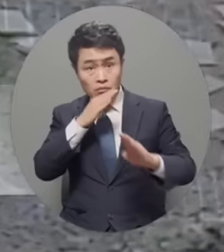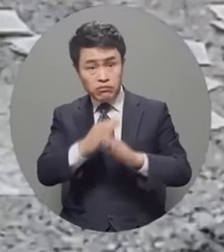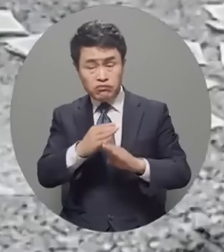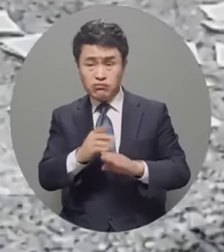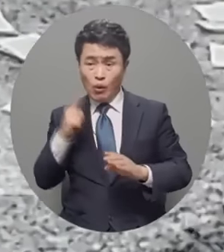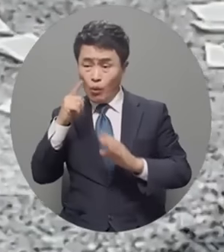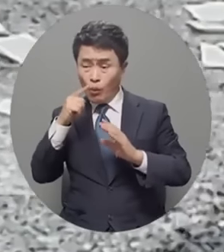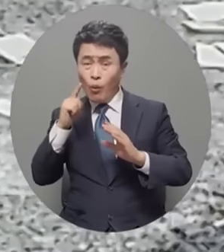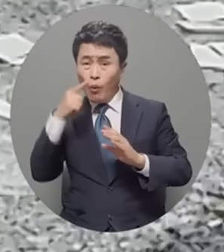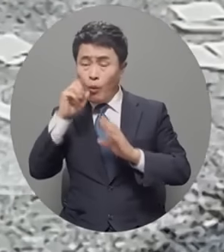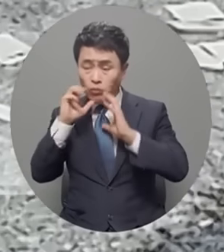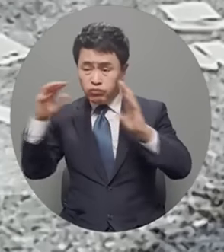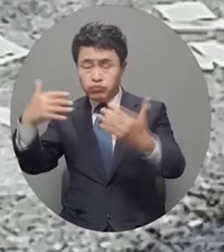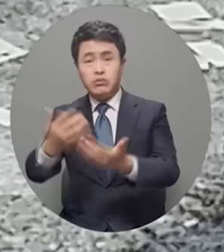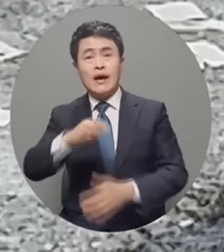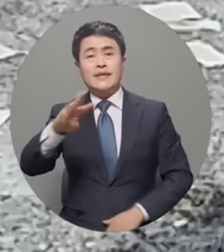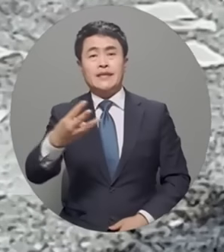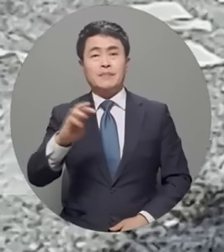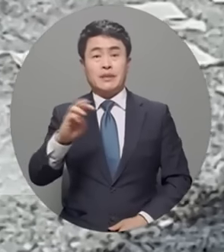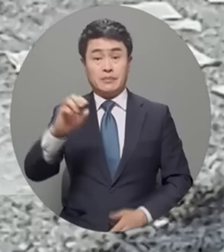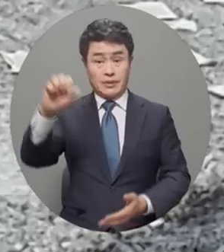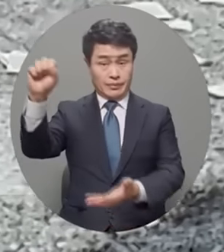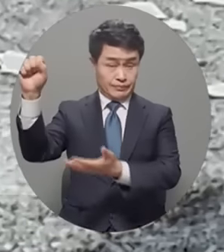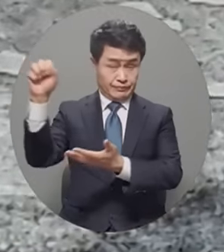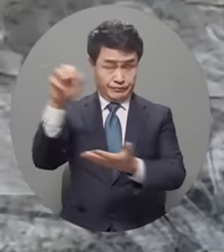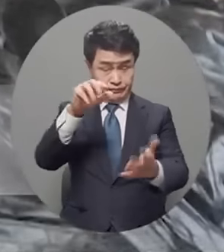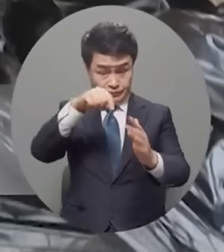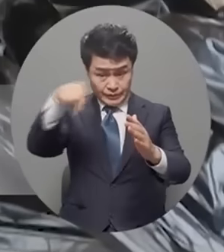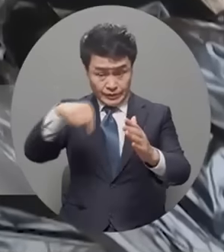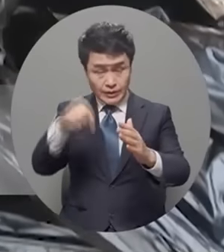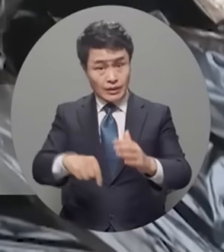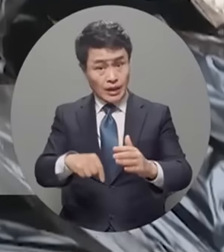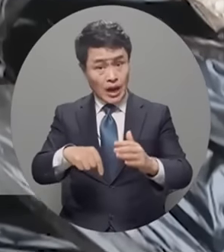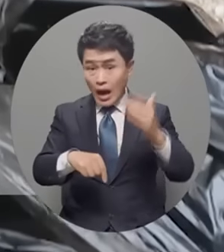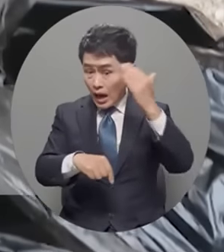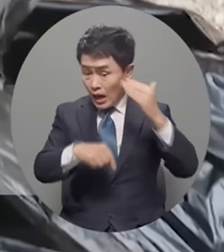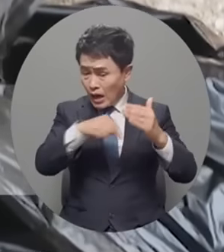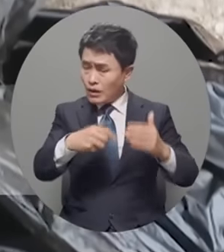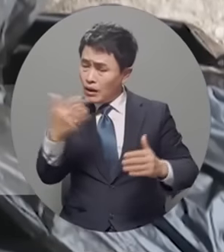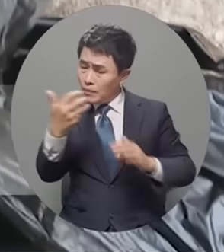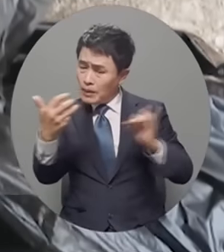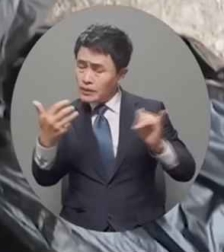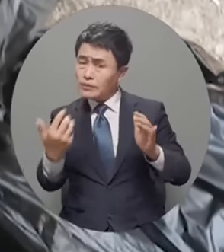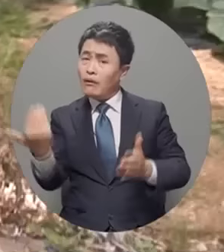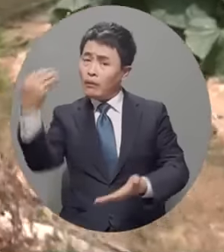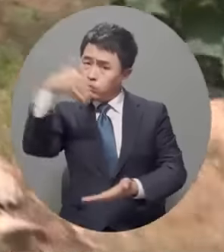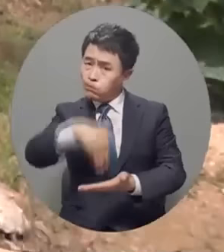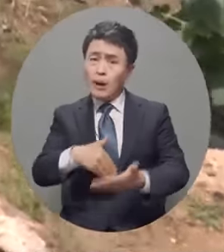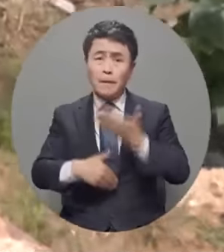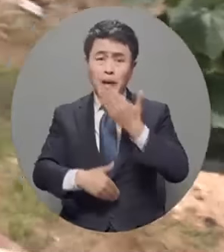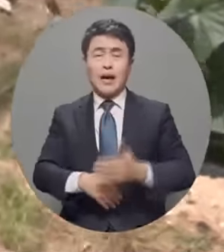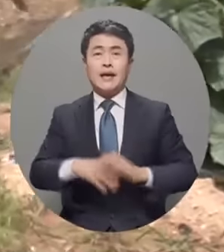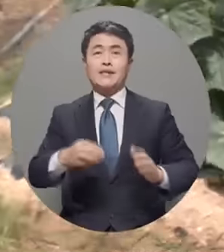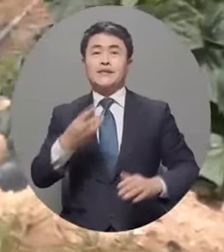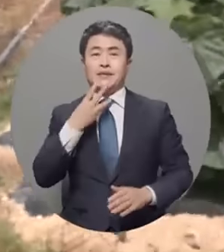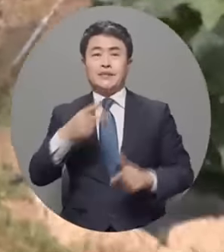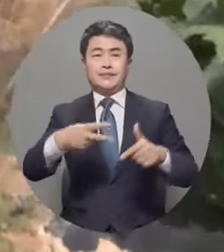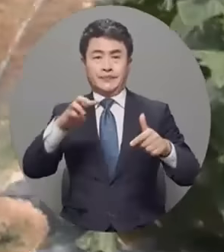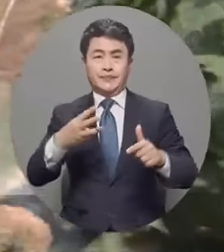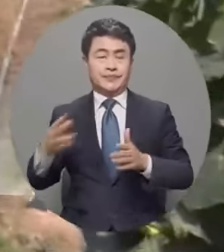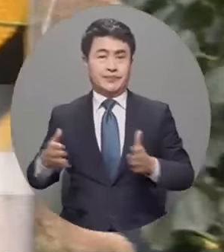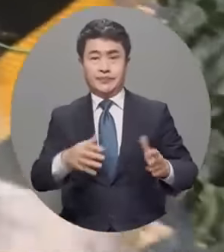오물풍선 330여 개를 날렸고 이 가운데 80여 개가 우리 지역에 낙하했을 것으로 파악했습니다. 서울과 인천,